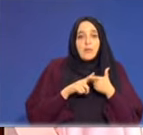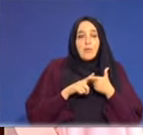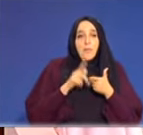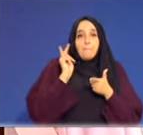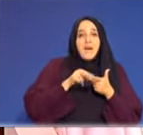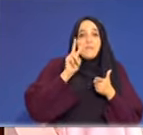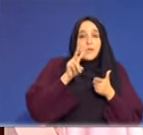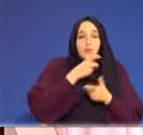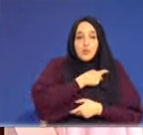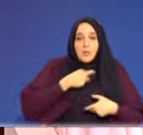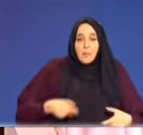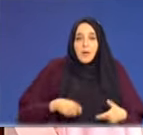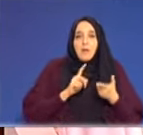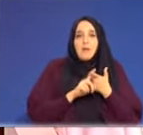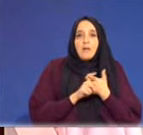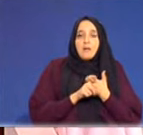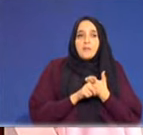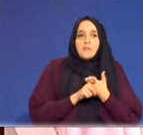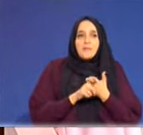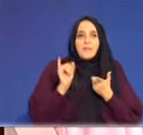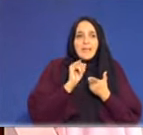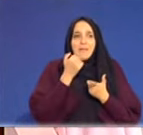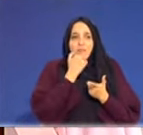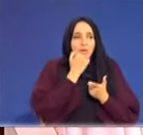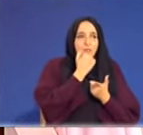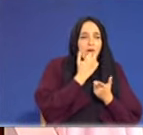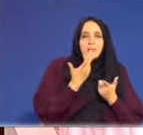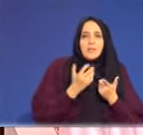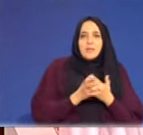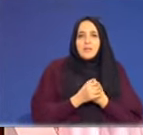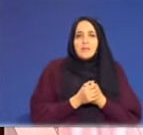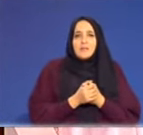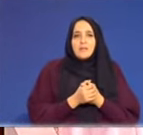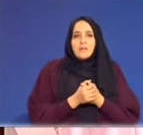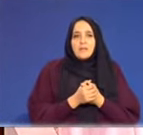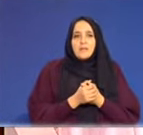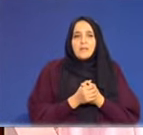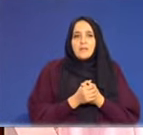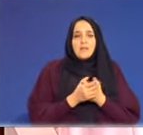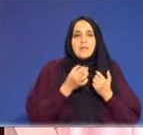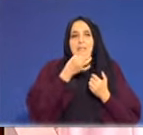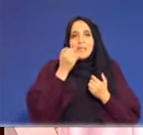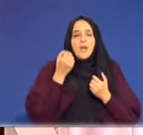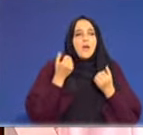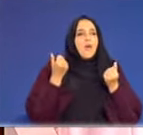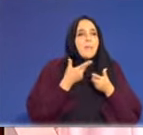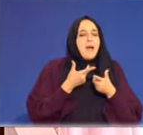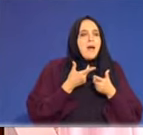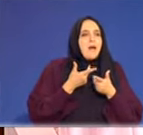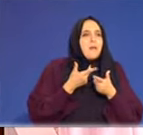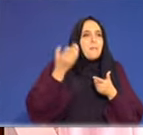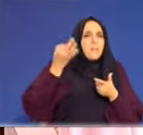محضر اللي ندار في الحادث، يعني تبين شكون ظالم شكون المظلوم، وتبينت شحال